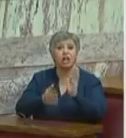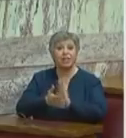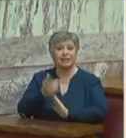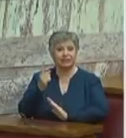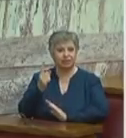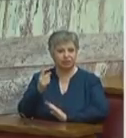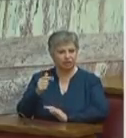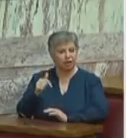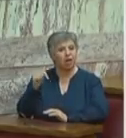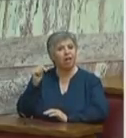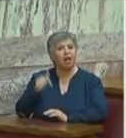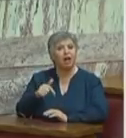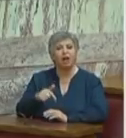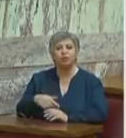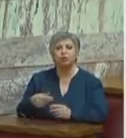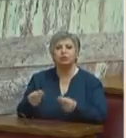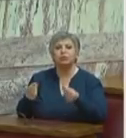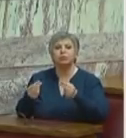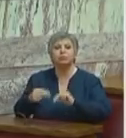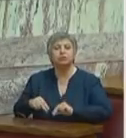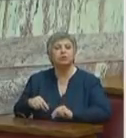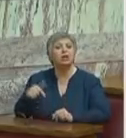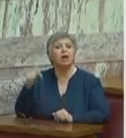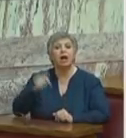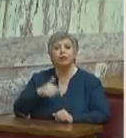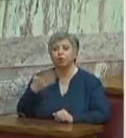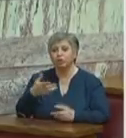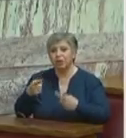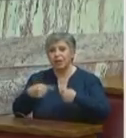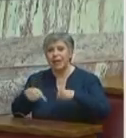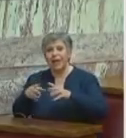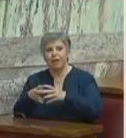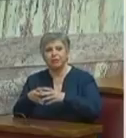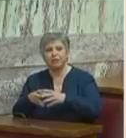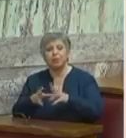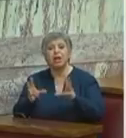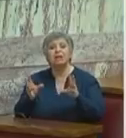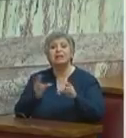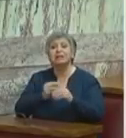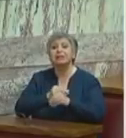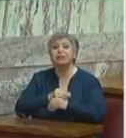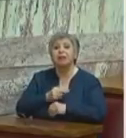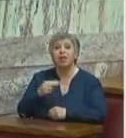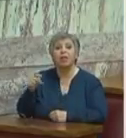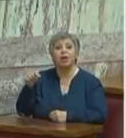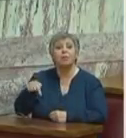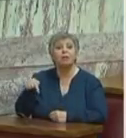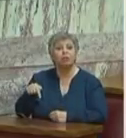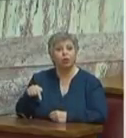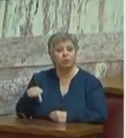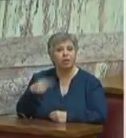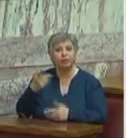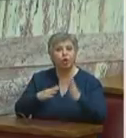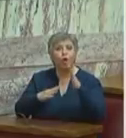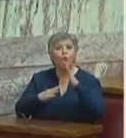κατέτεχε το πόρισμα της Επιτροπής Προκαταρκτικής Εξέτασης για την υπόθεση Τσοχαντζόπουλου με πρόεδρο τον σημερινό βουλευτή